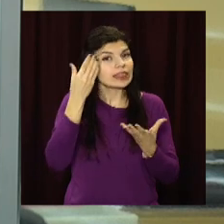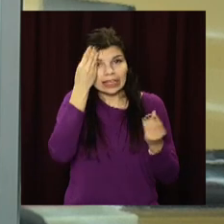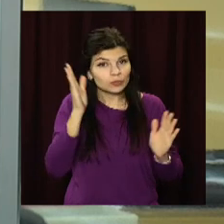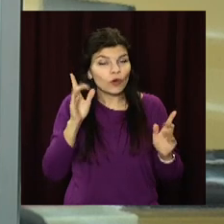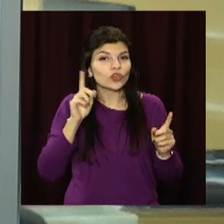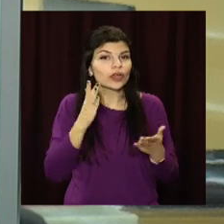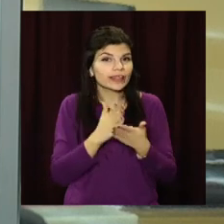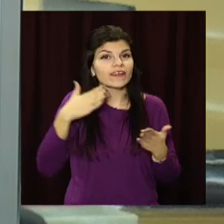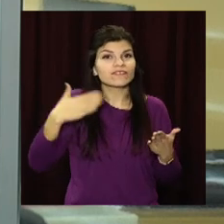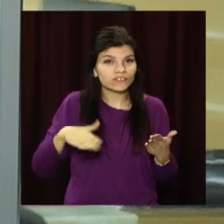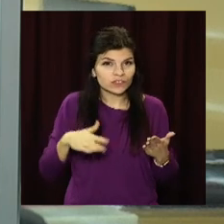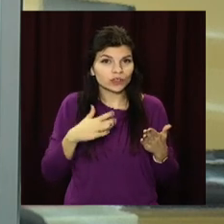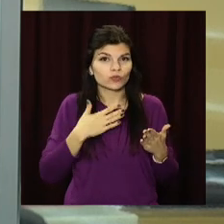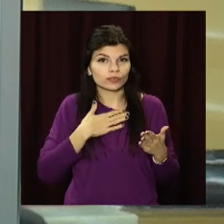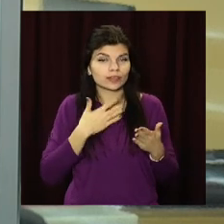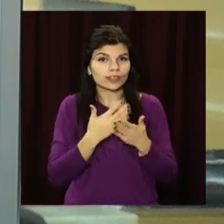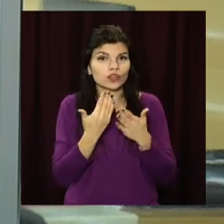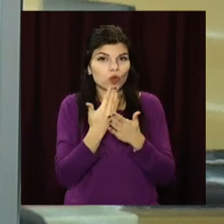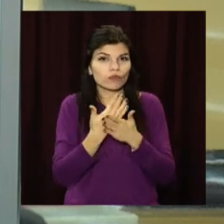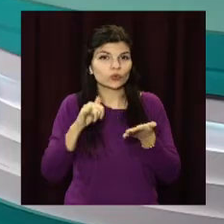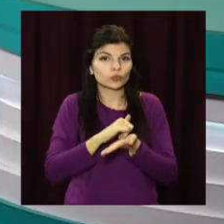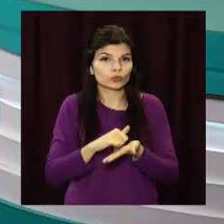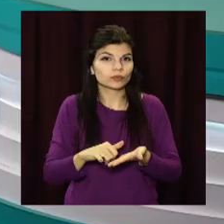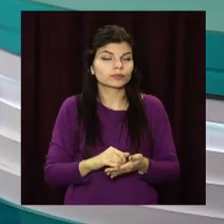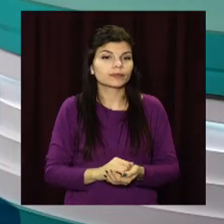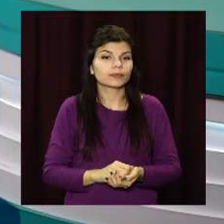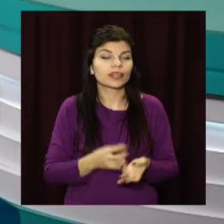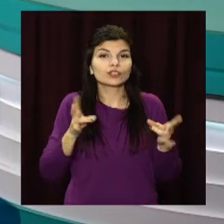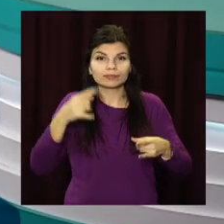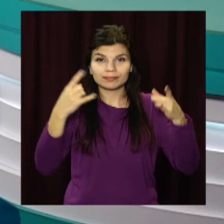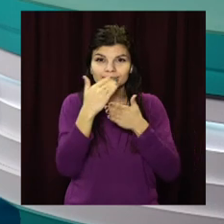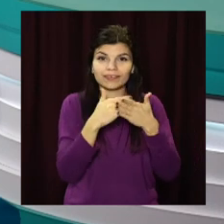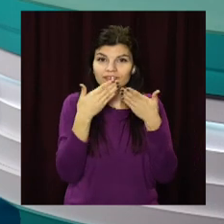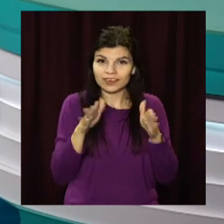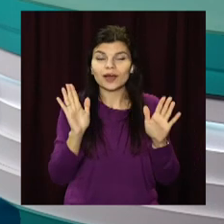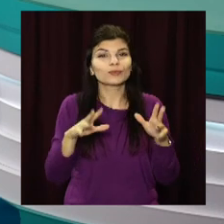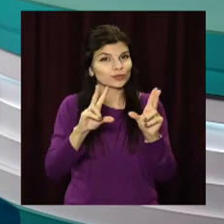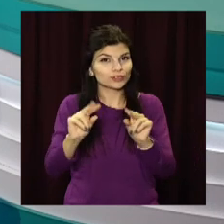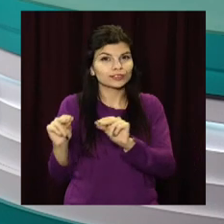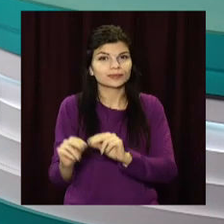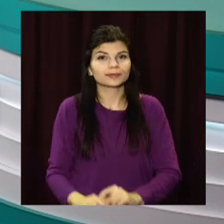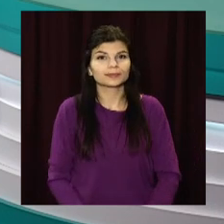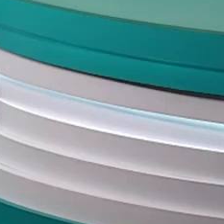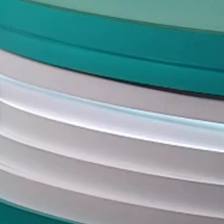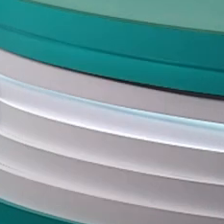про сюжети в соціальних мережах та на нашому YouTube-каналі. Залишайтеся з відкритим та хай щастить!